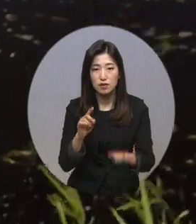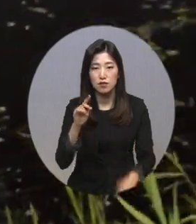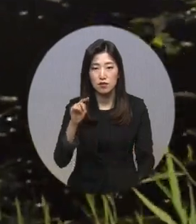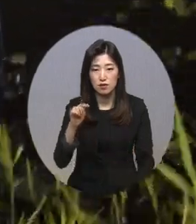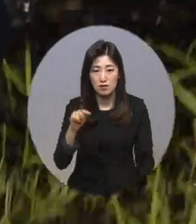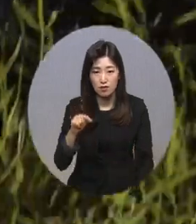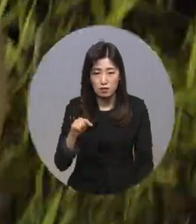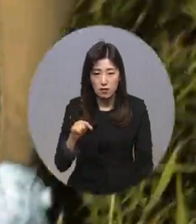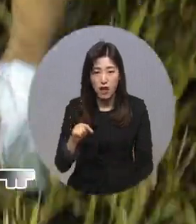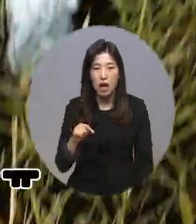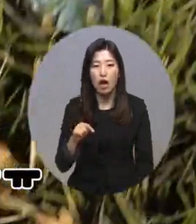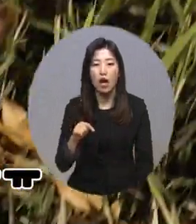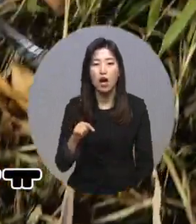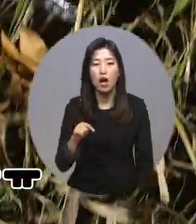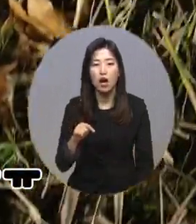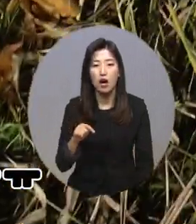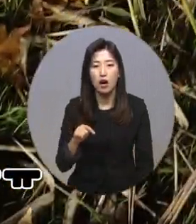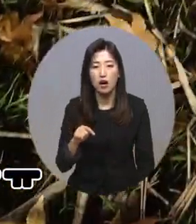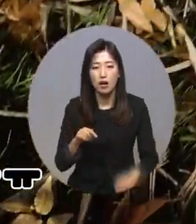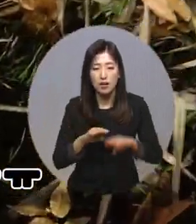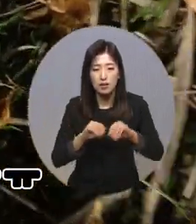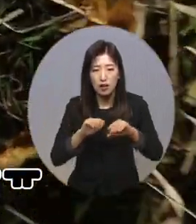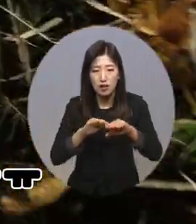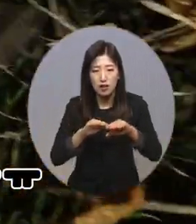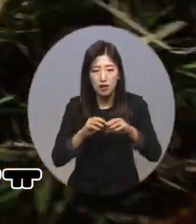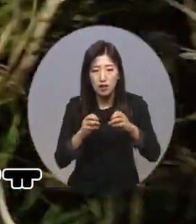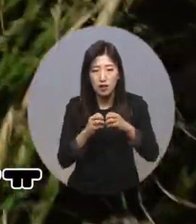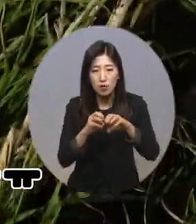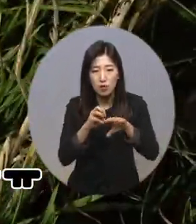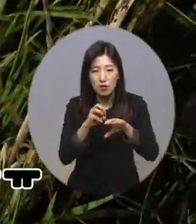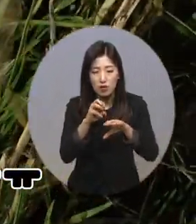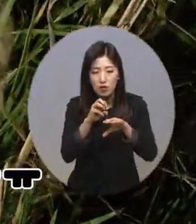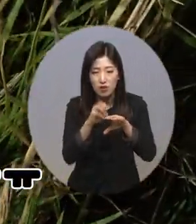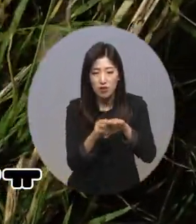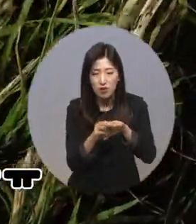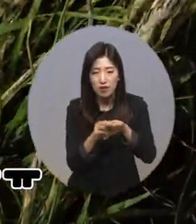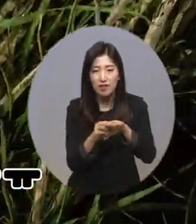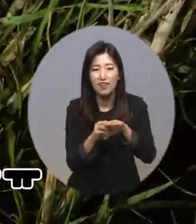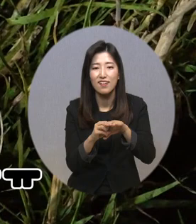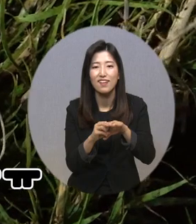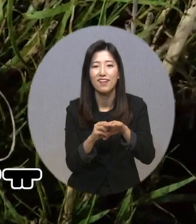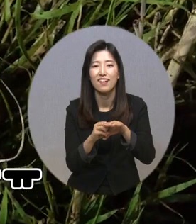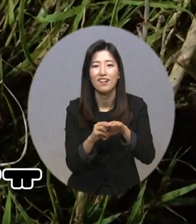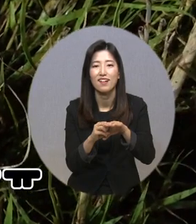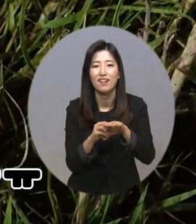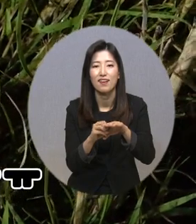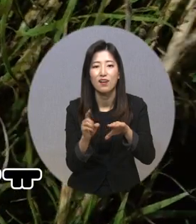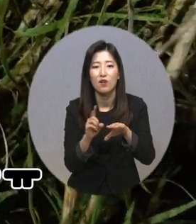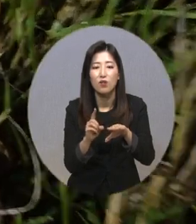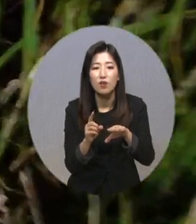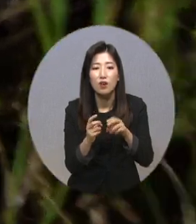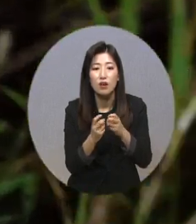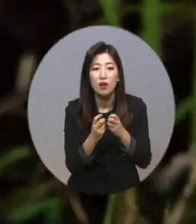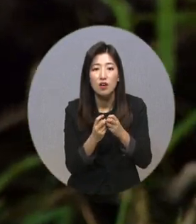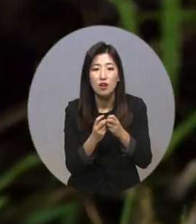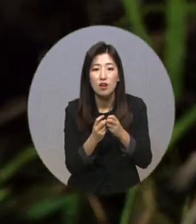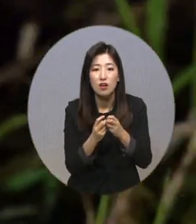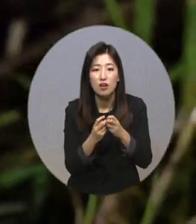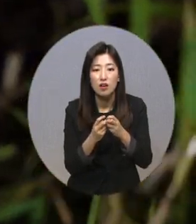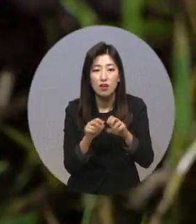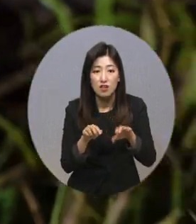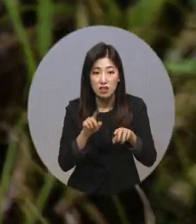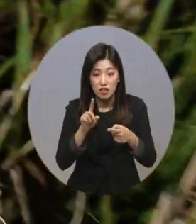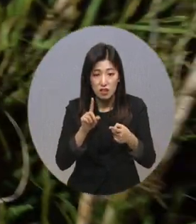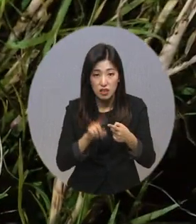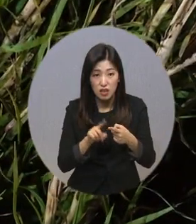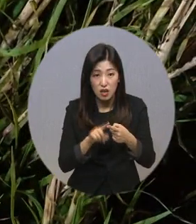버스 오케 캐 결과 이 이거 어떻게 해야되요 이 흑산 타 스치는